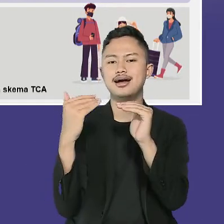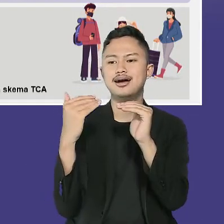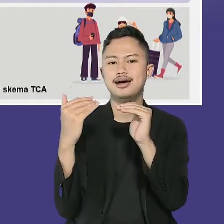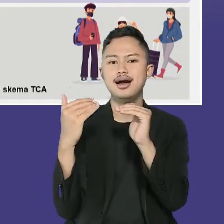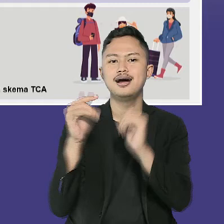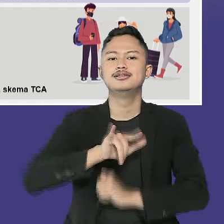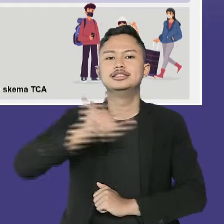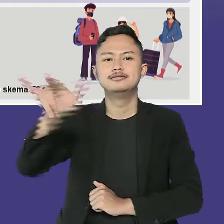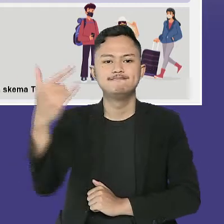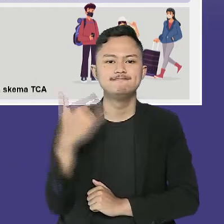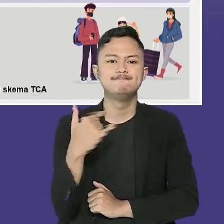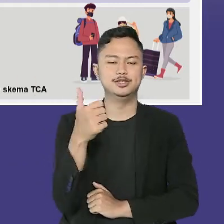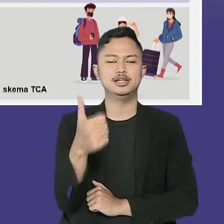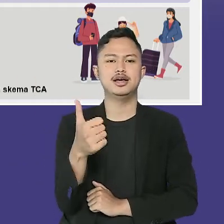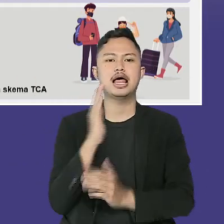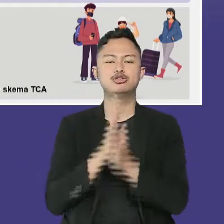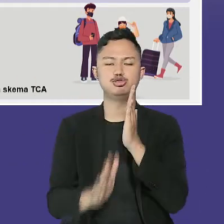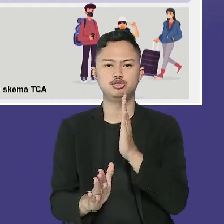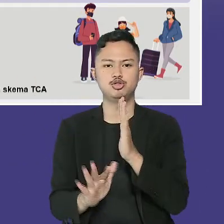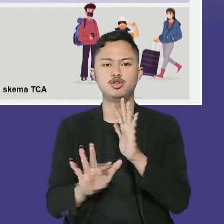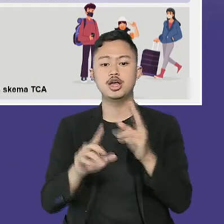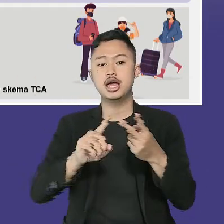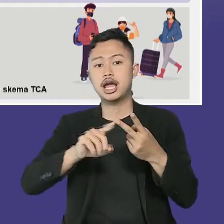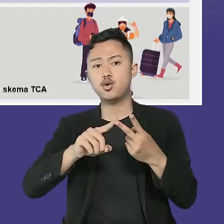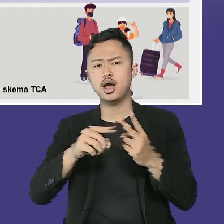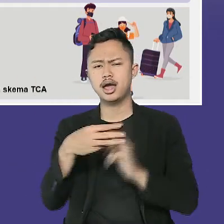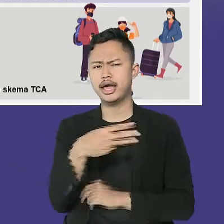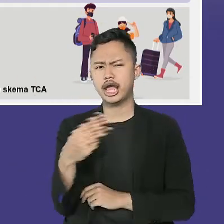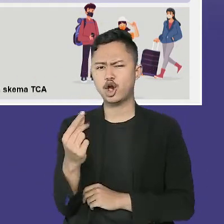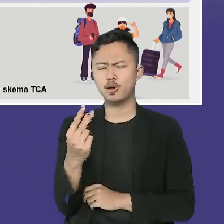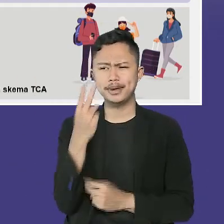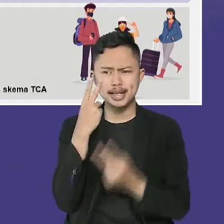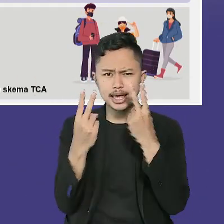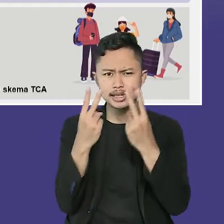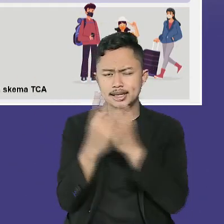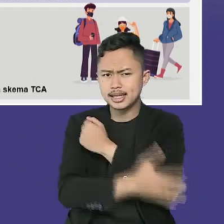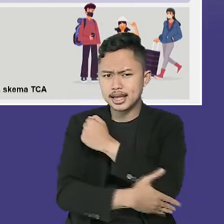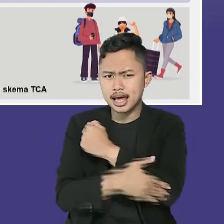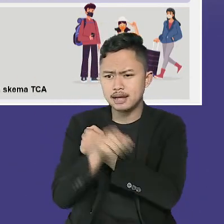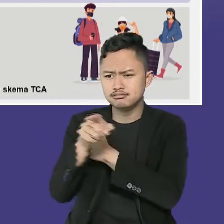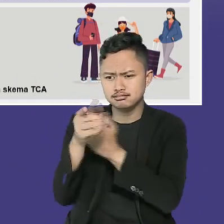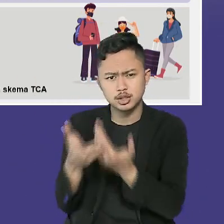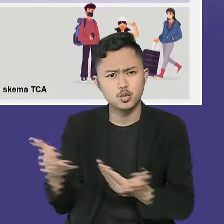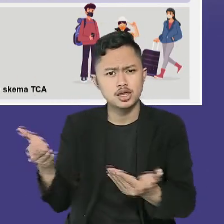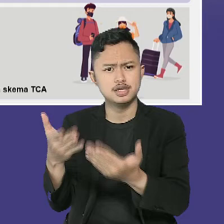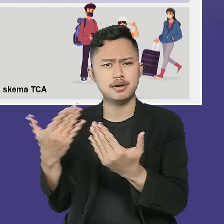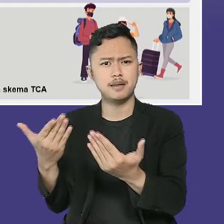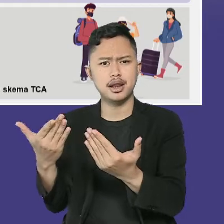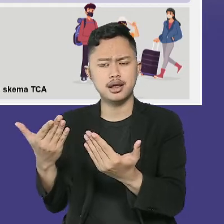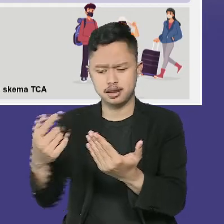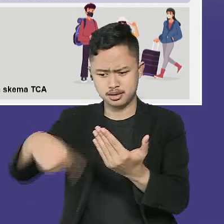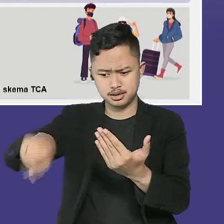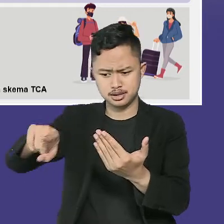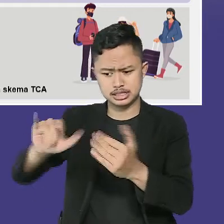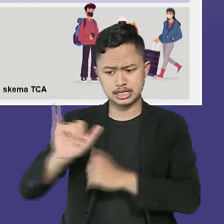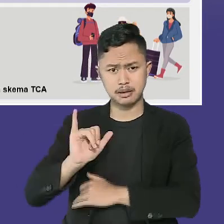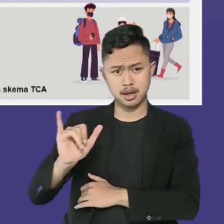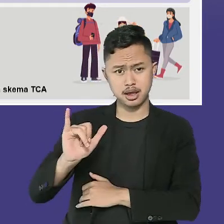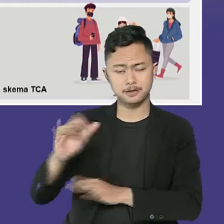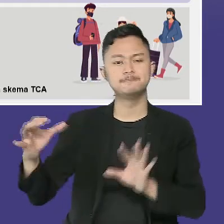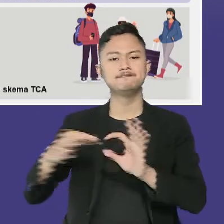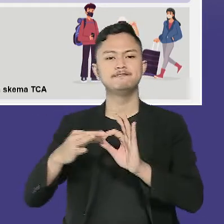kondisi kasus dan juga aspek sosial ekonomi antar negara. Kerjasama yang dilakukan pemerintah